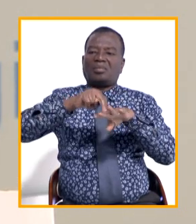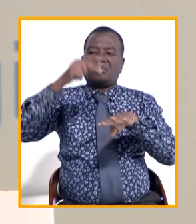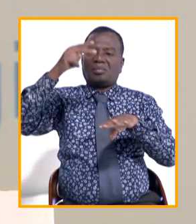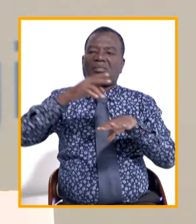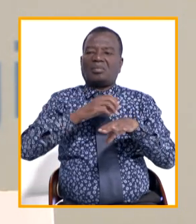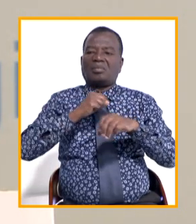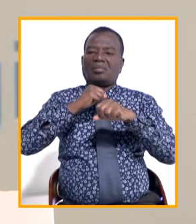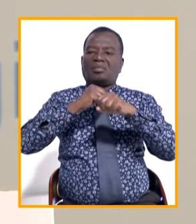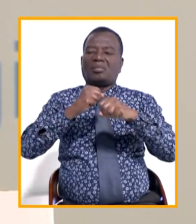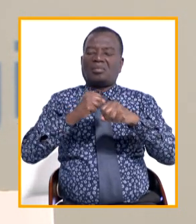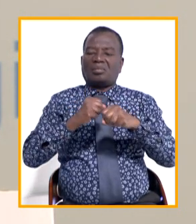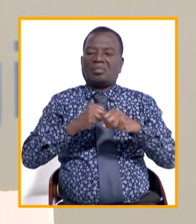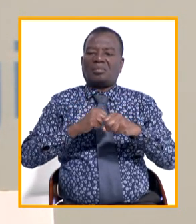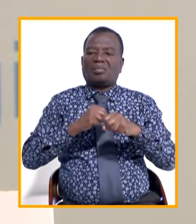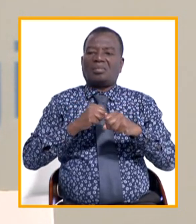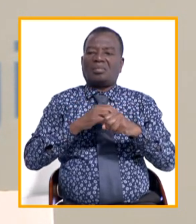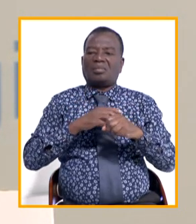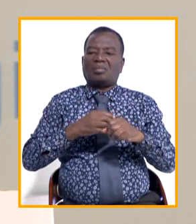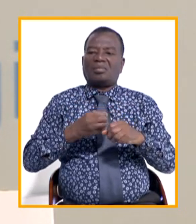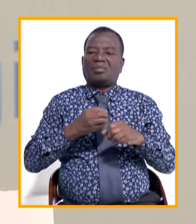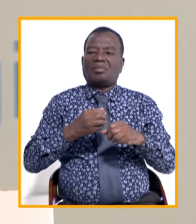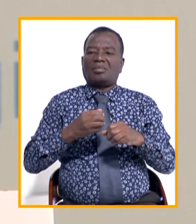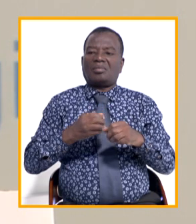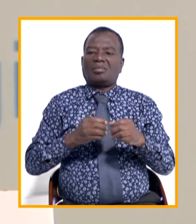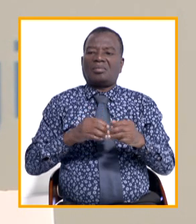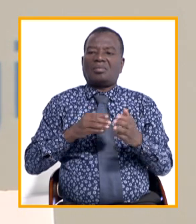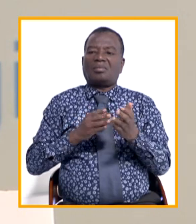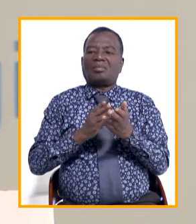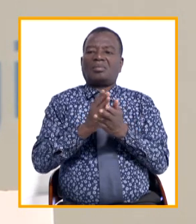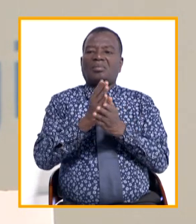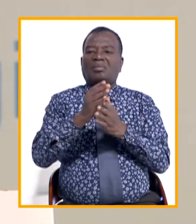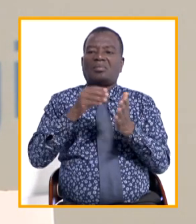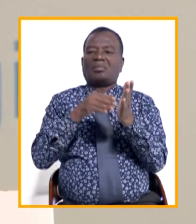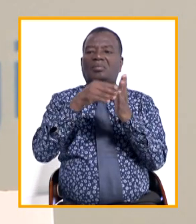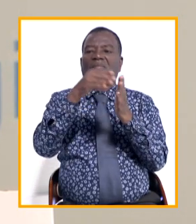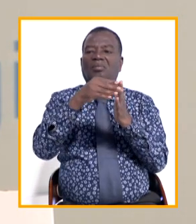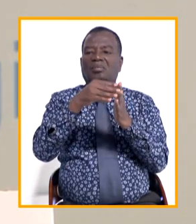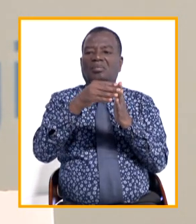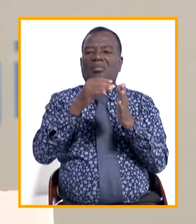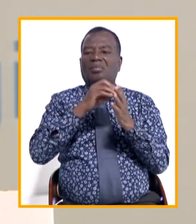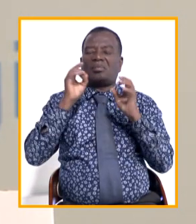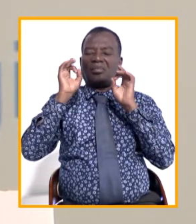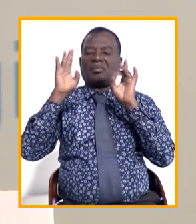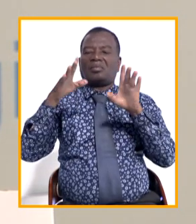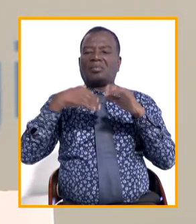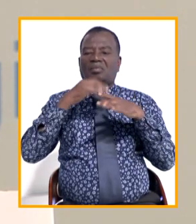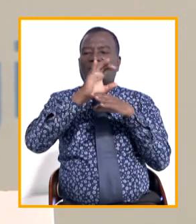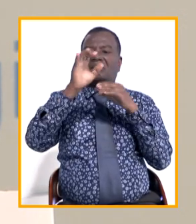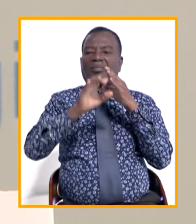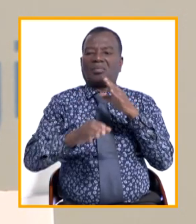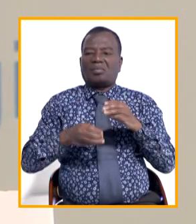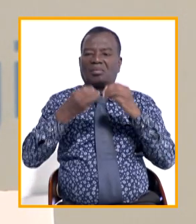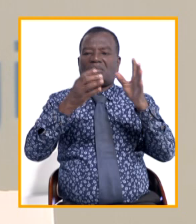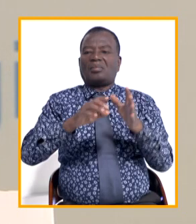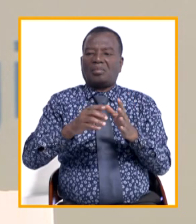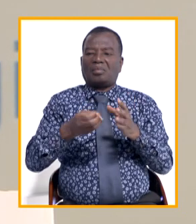crises sécuritaires et sanitaires. Bien souvent, ces crises ont eu pour conséquence la remise